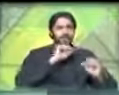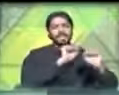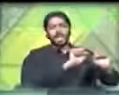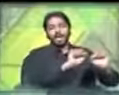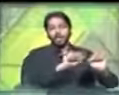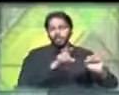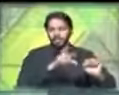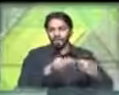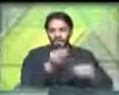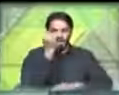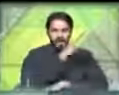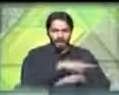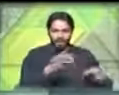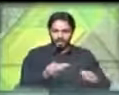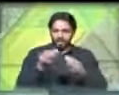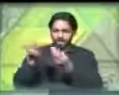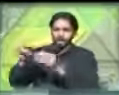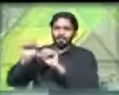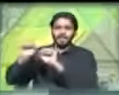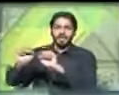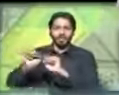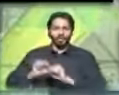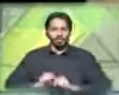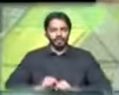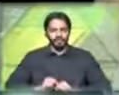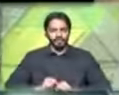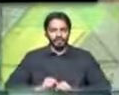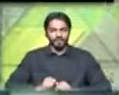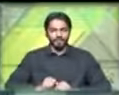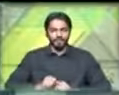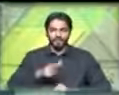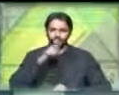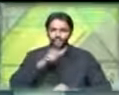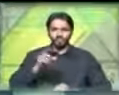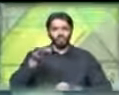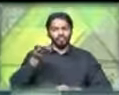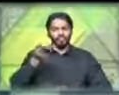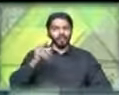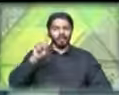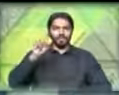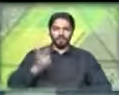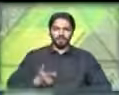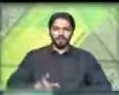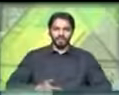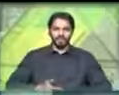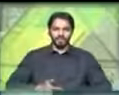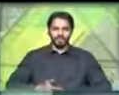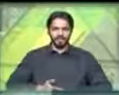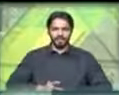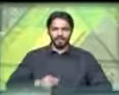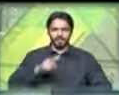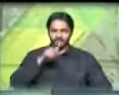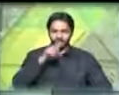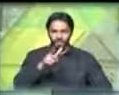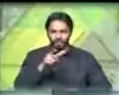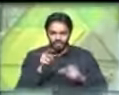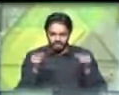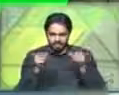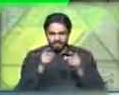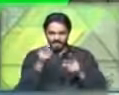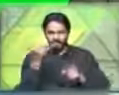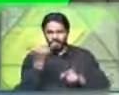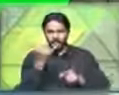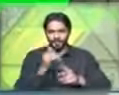ففهمناها سليمان وكلا آتينا حكما وعلما. أنا أريد أن أقف وقفة مختصرة دكتور